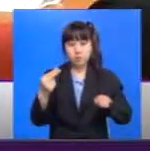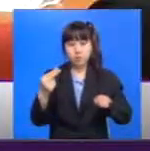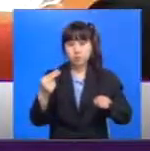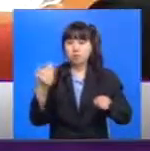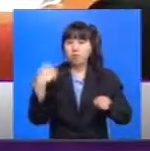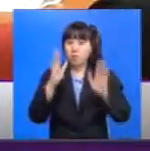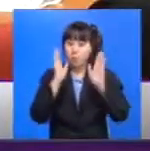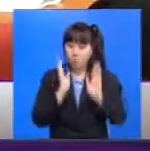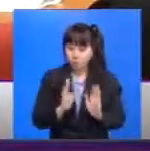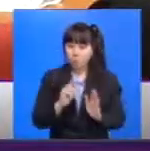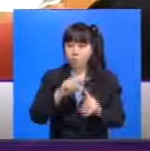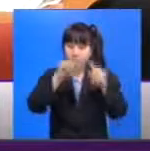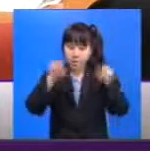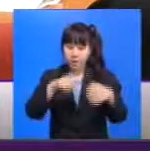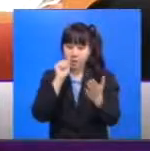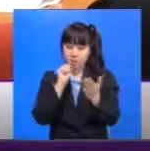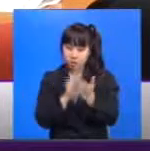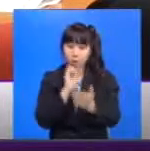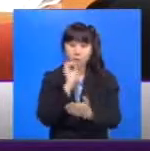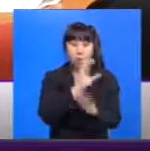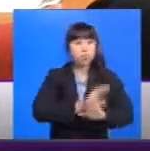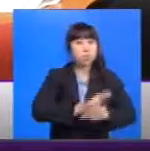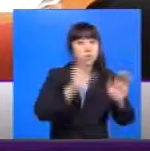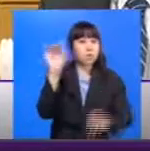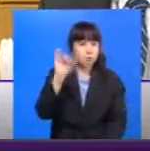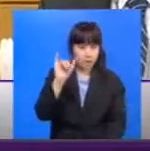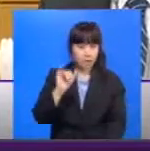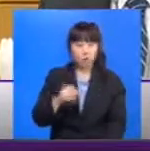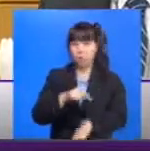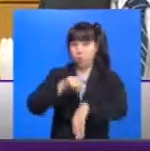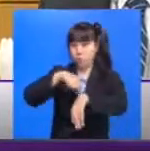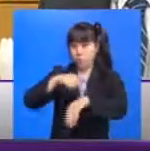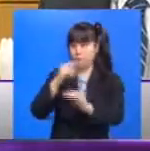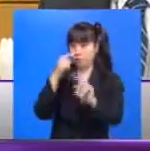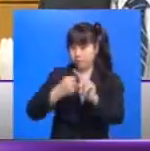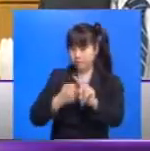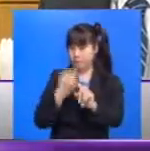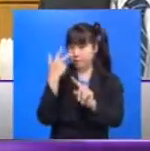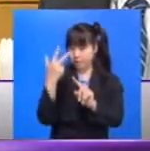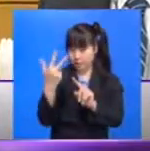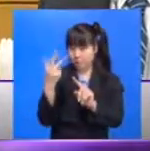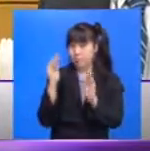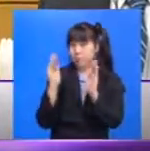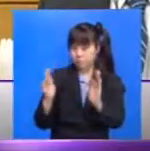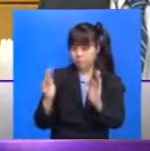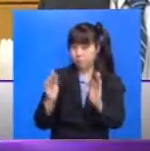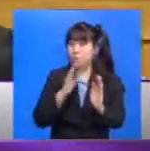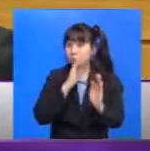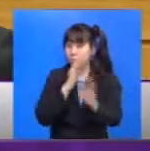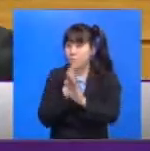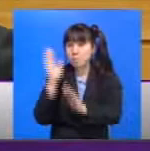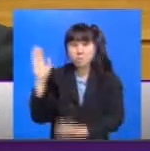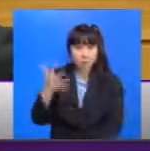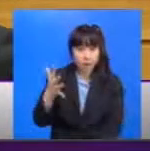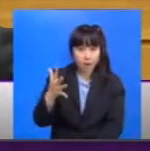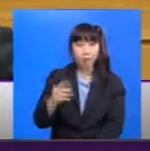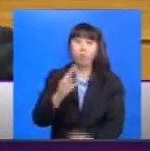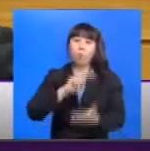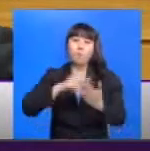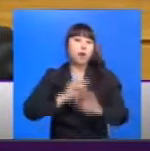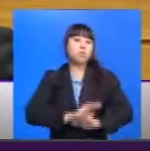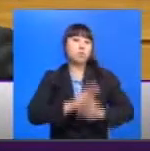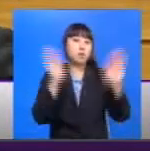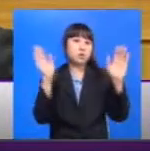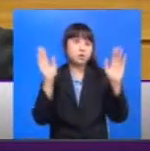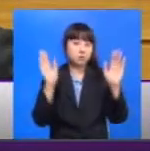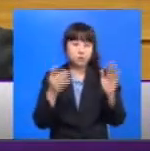ที่ยังไมไดบอกเลิกใบจอง กรมสรพศามิจะให้เวลา 3 เดือนหลจากนั้จะถือวาสละสิทธ์ ดันั้นตัวแทนจำหน่ายร